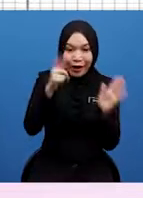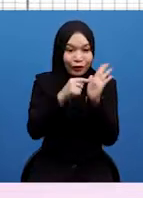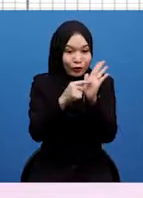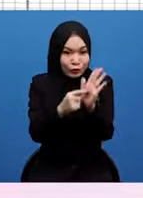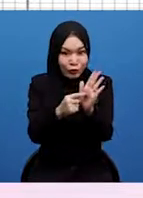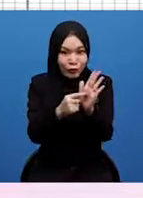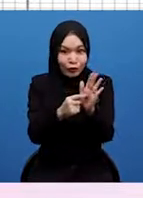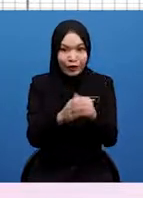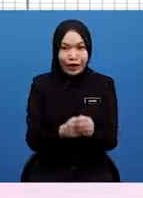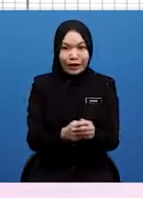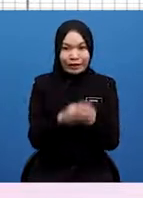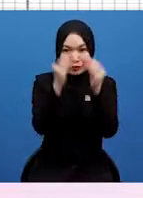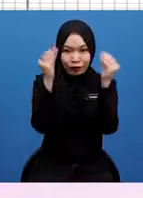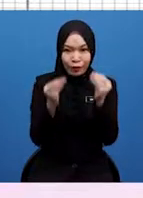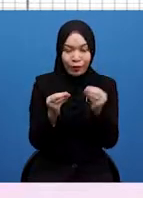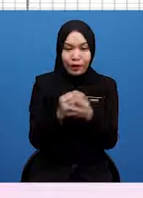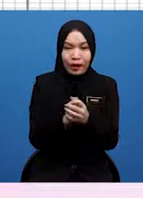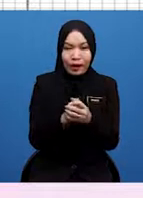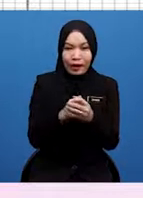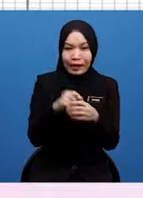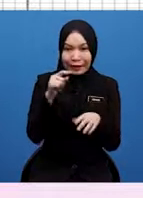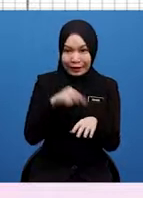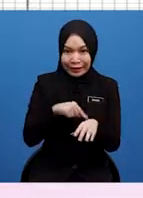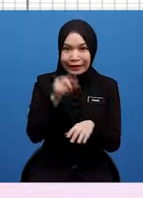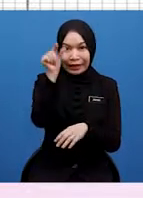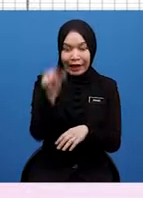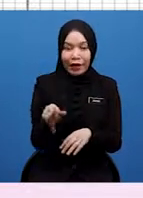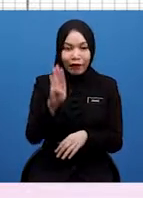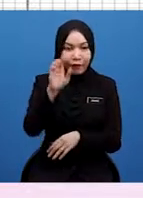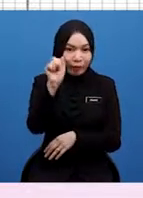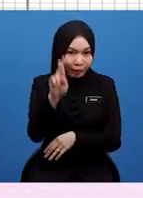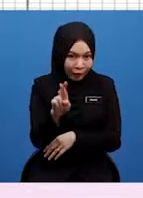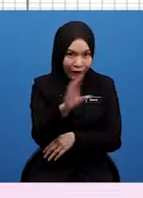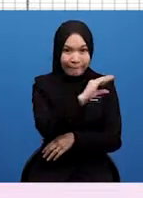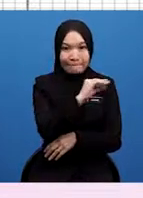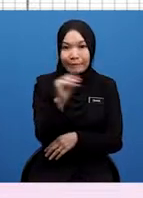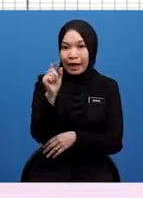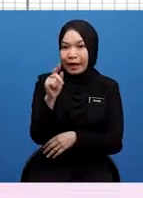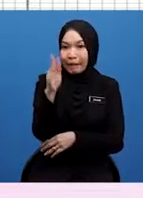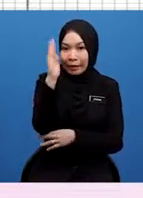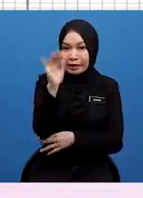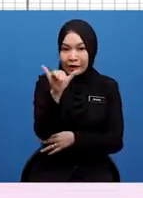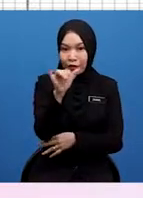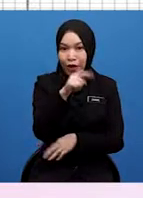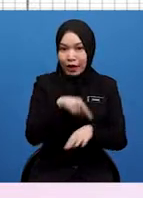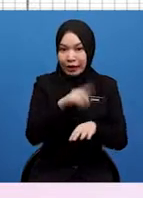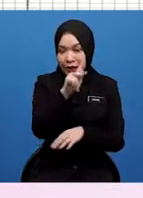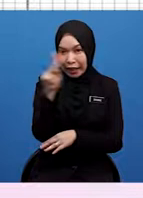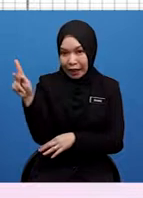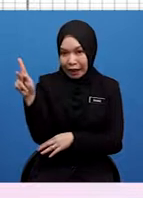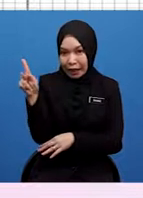nilai bagi graf bar dan paksi Y di sebelah kanan akan menunjukkan nilai bagi graf